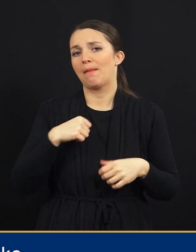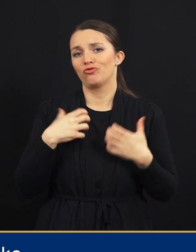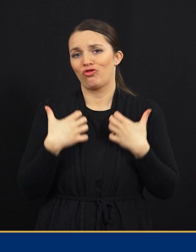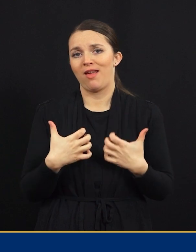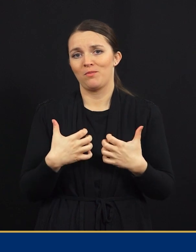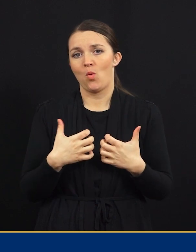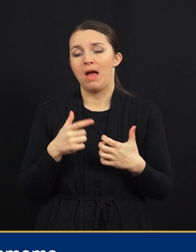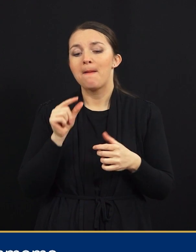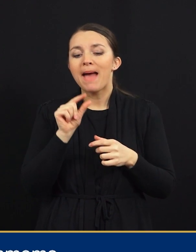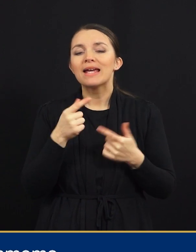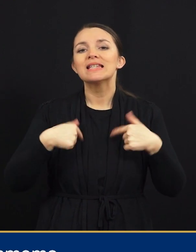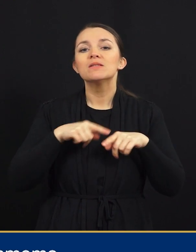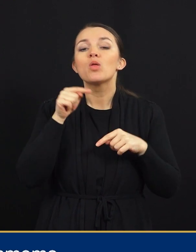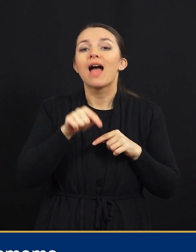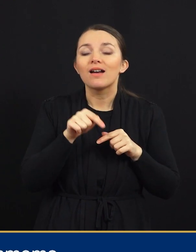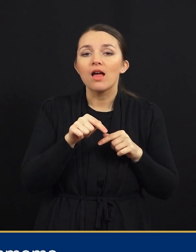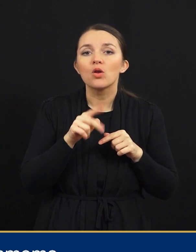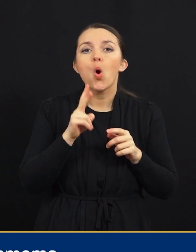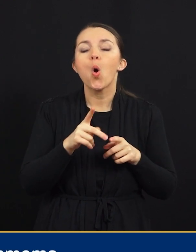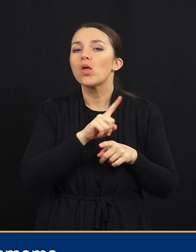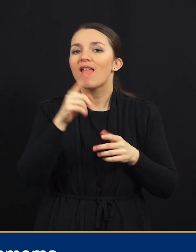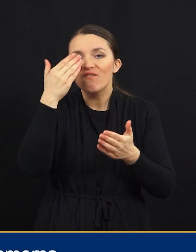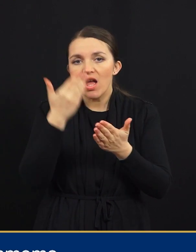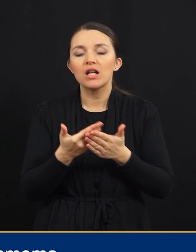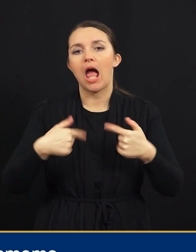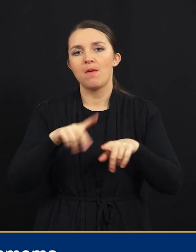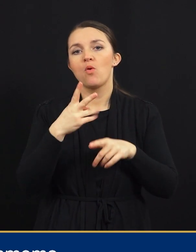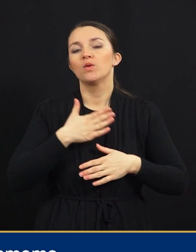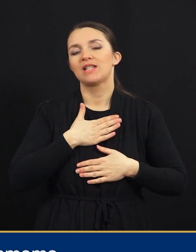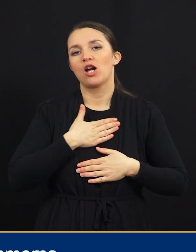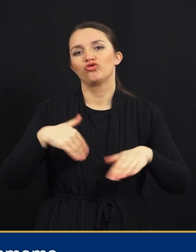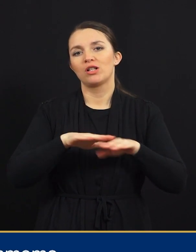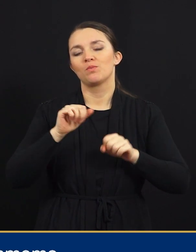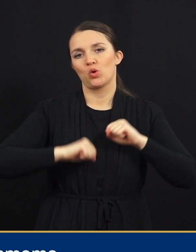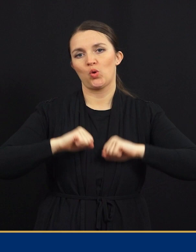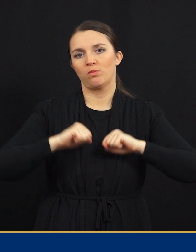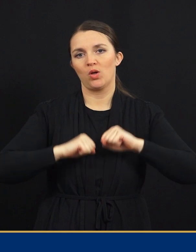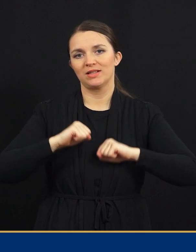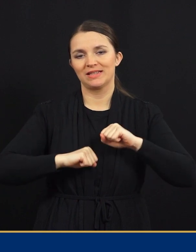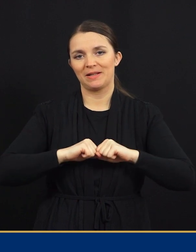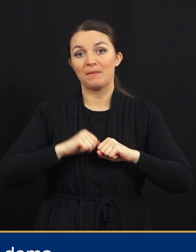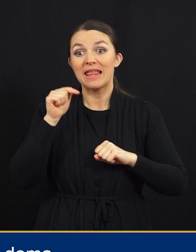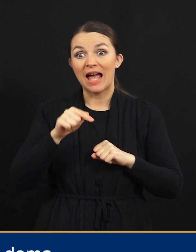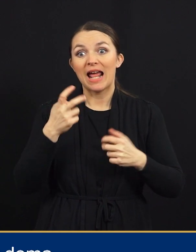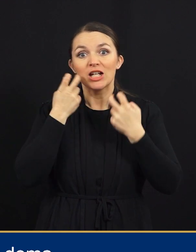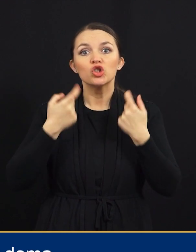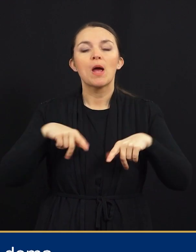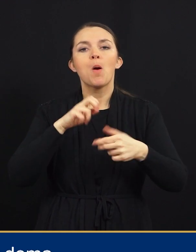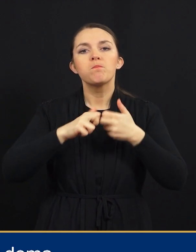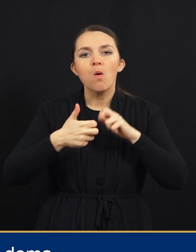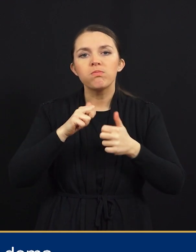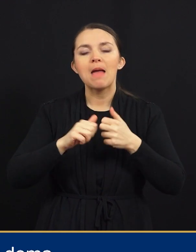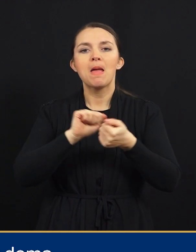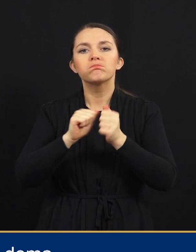sami. In majhni smo takrat, ko ne verjamemo v svoje sposobnosti. Takrat iščemo probleme